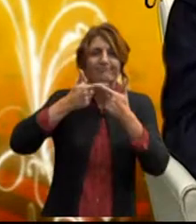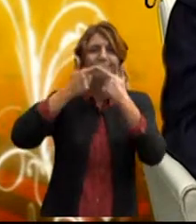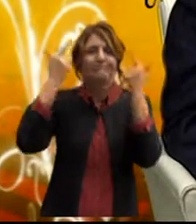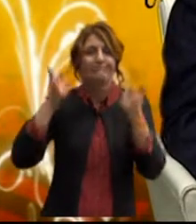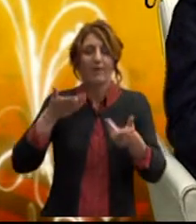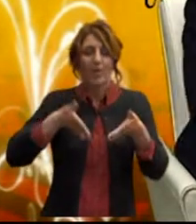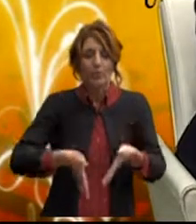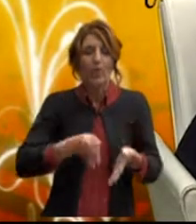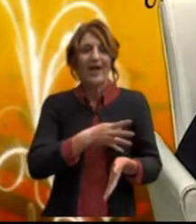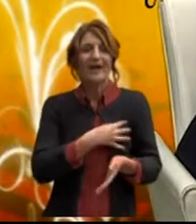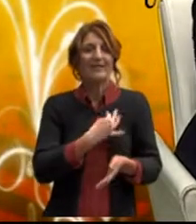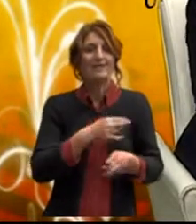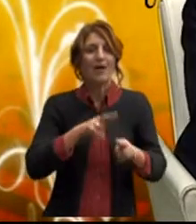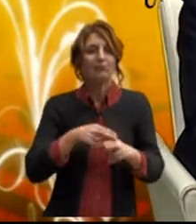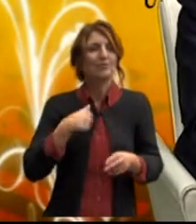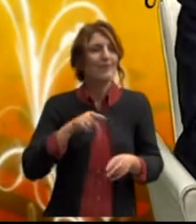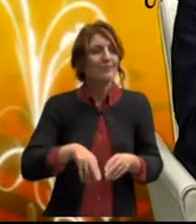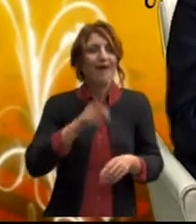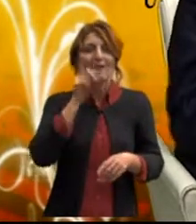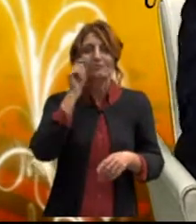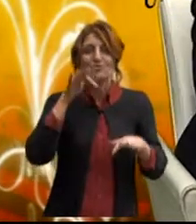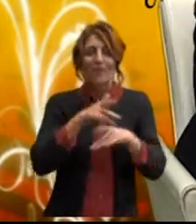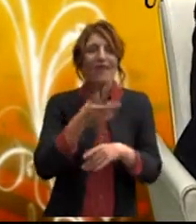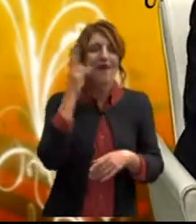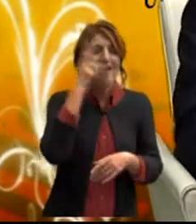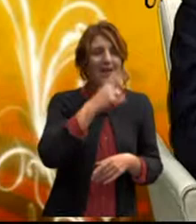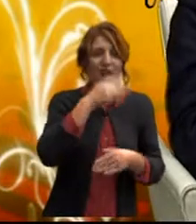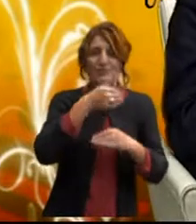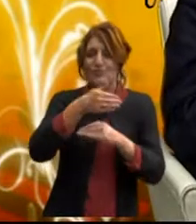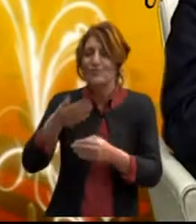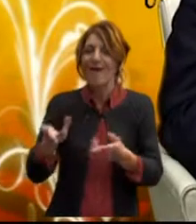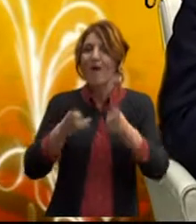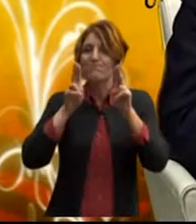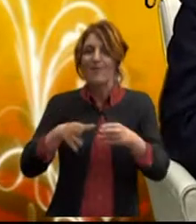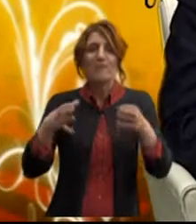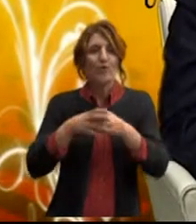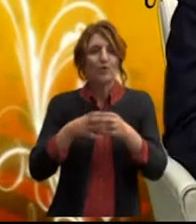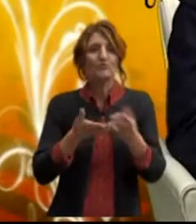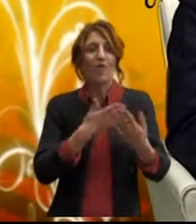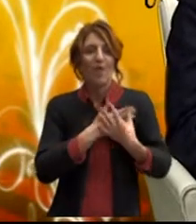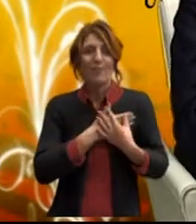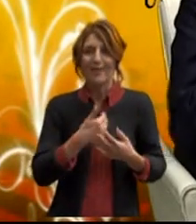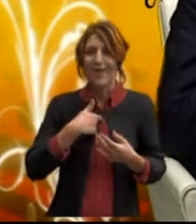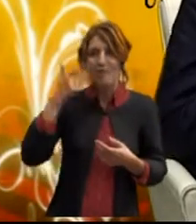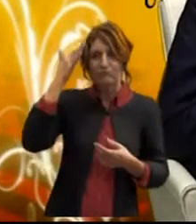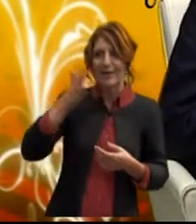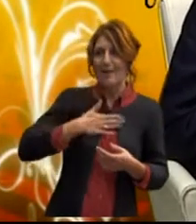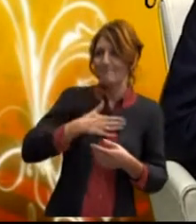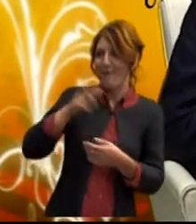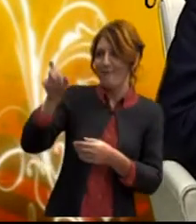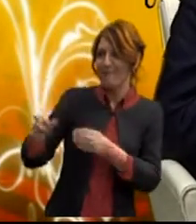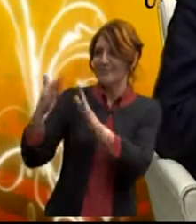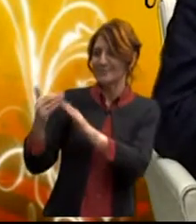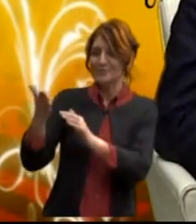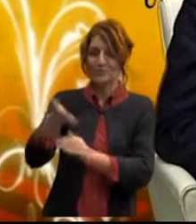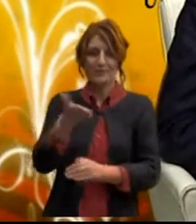da to bude, dakle, društvo solidarnosti, povjerenja, dakle, društvo ljubavi, dakle, da sam zainteresiran za svog bližnjeg. Ne može meni biti